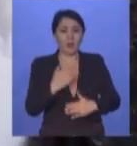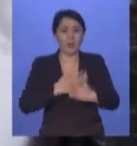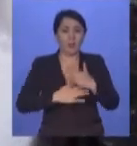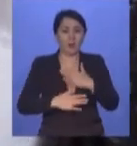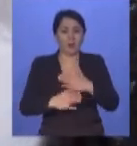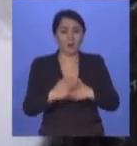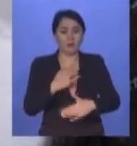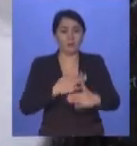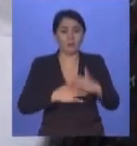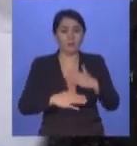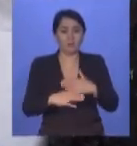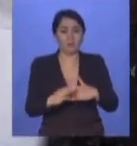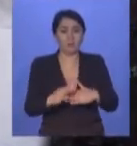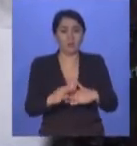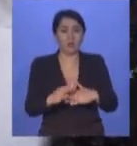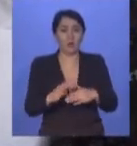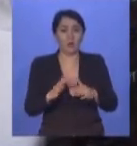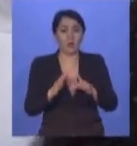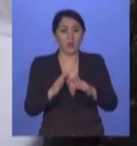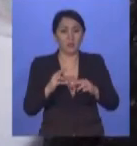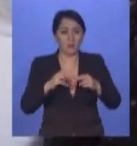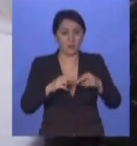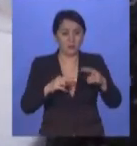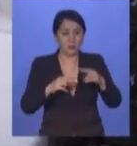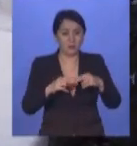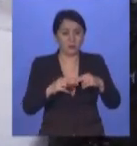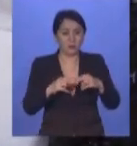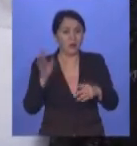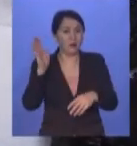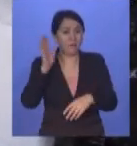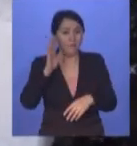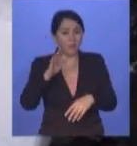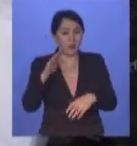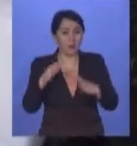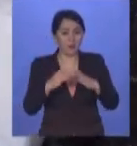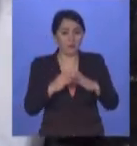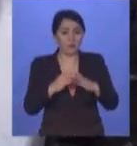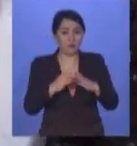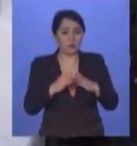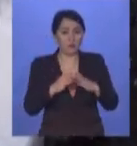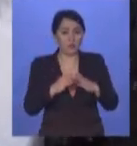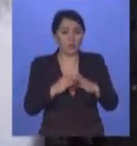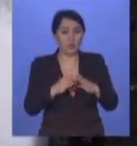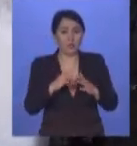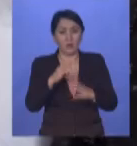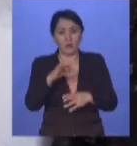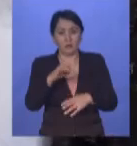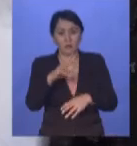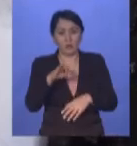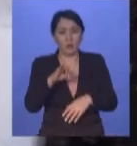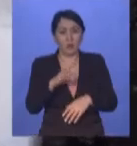әлгі инфрақұрылым, суы да ішінде, дәретханасы да ішінде,